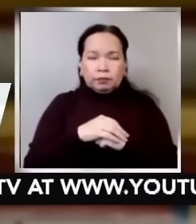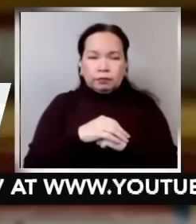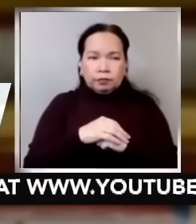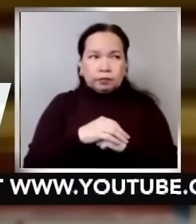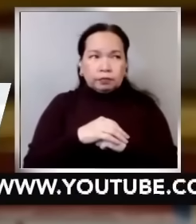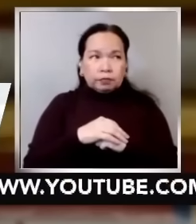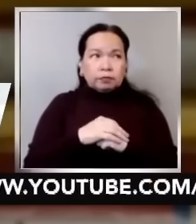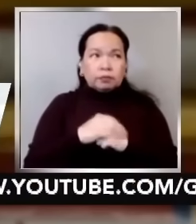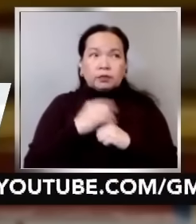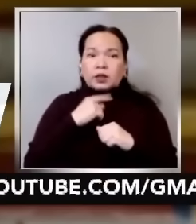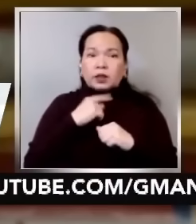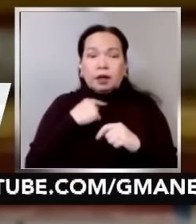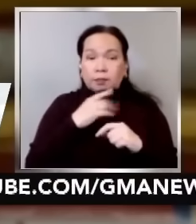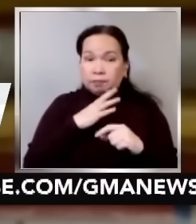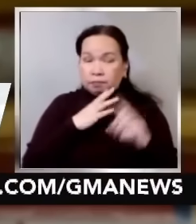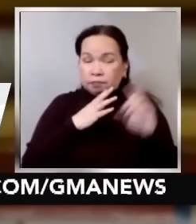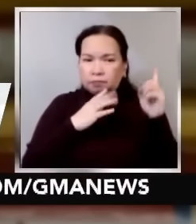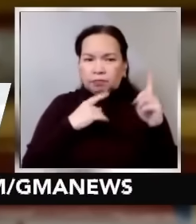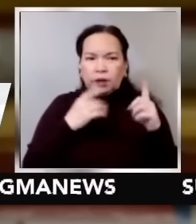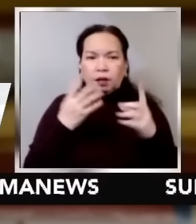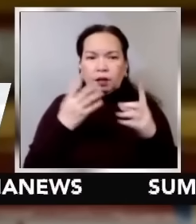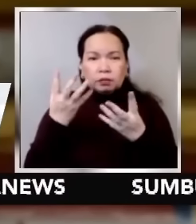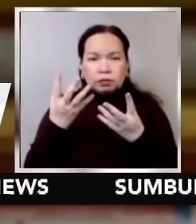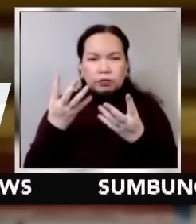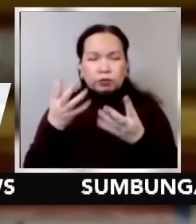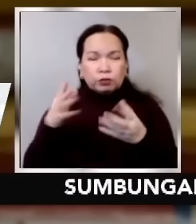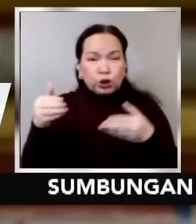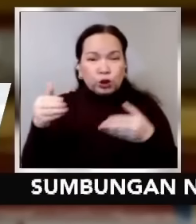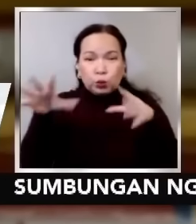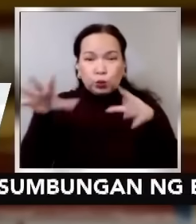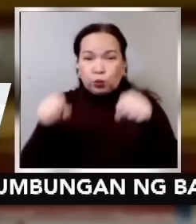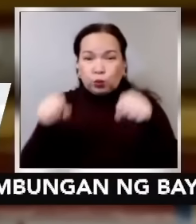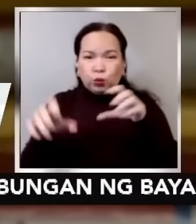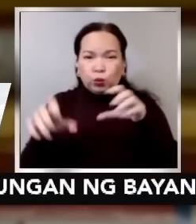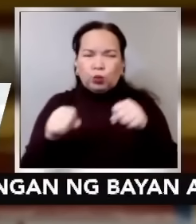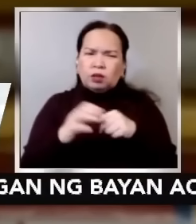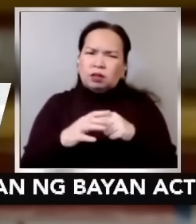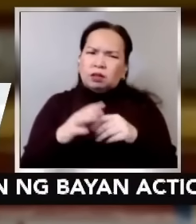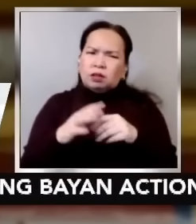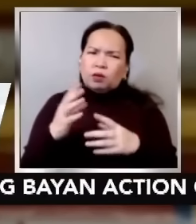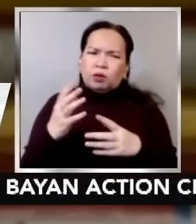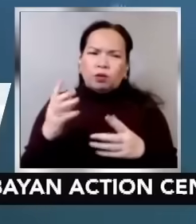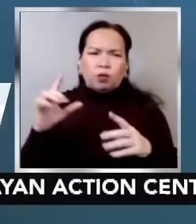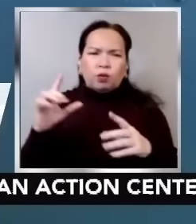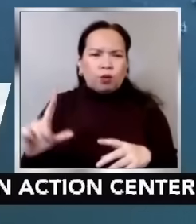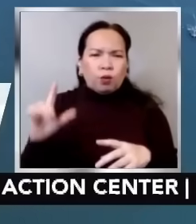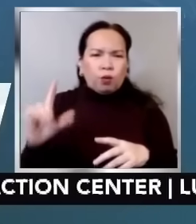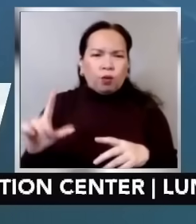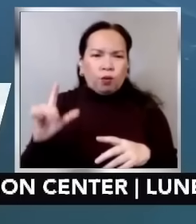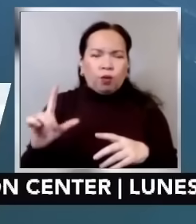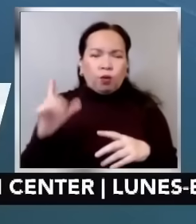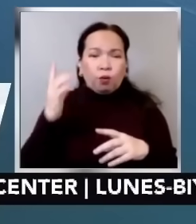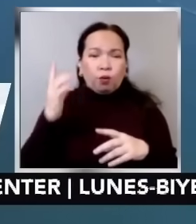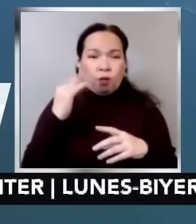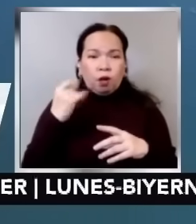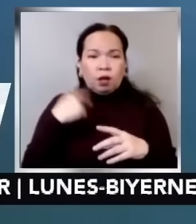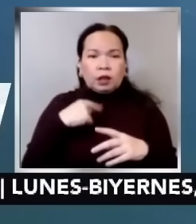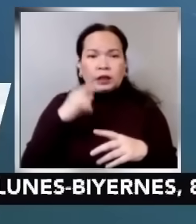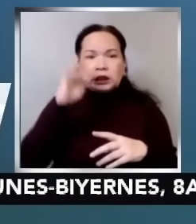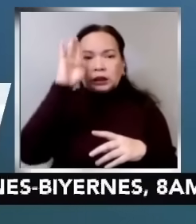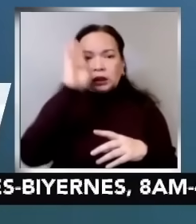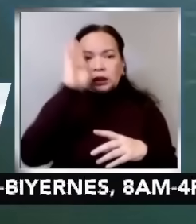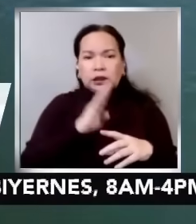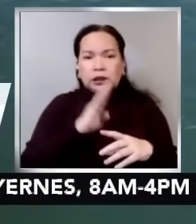nahuhuli ng ating manging isda dahil hindi na nasira na yung mga ibang kung